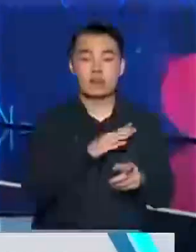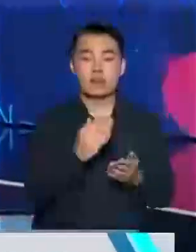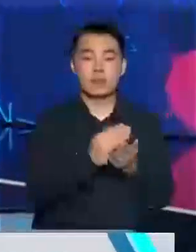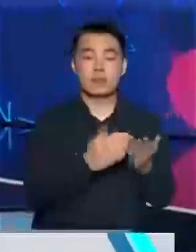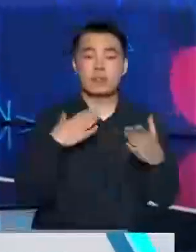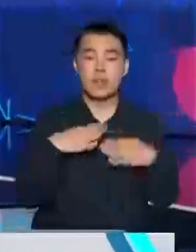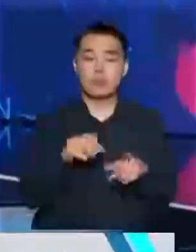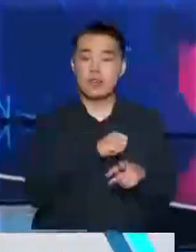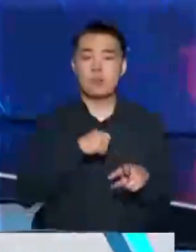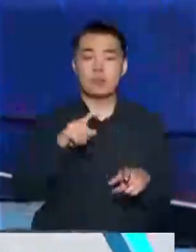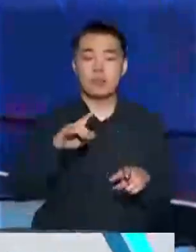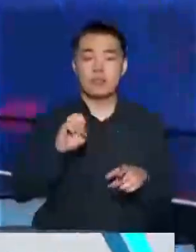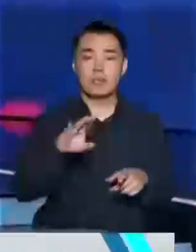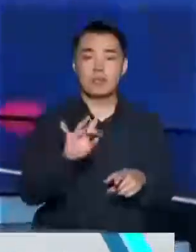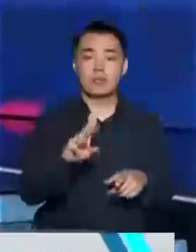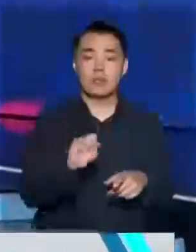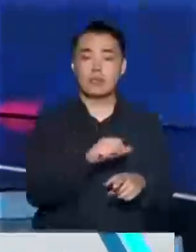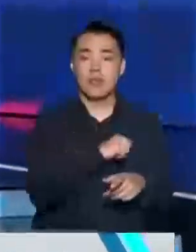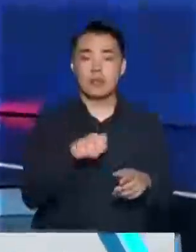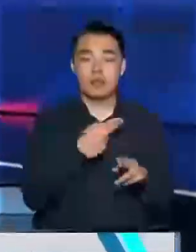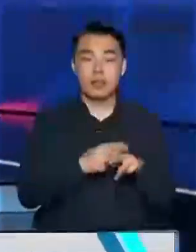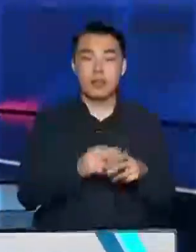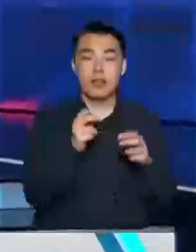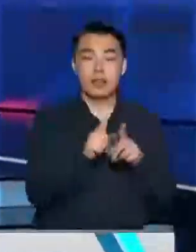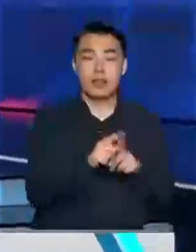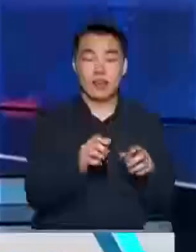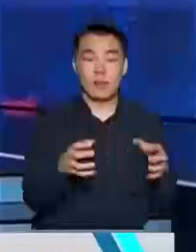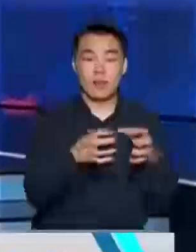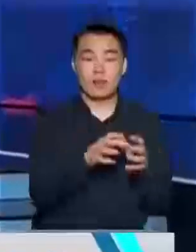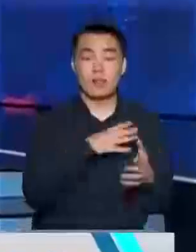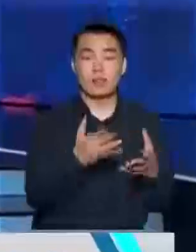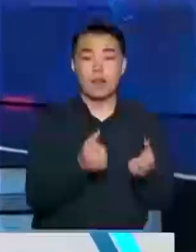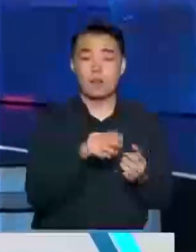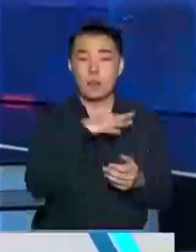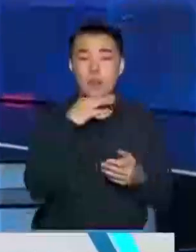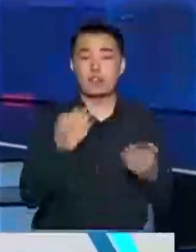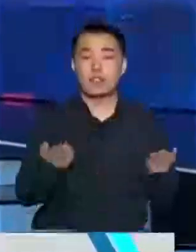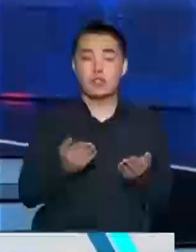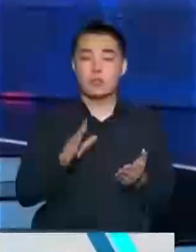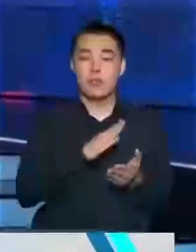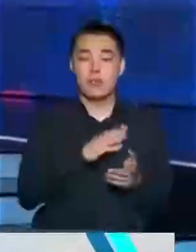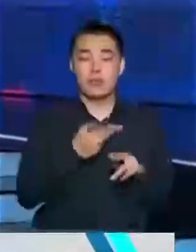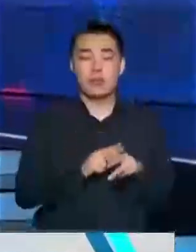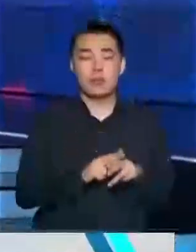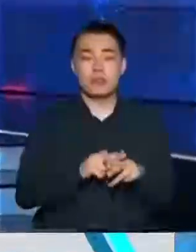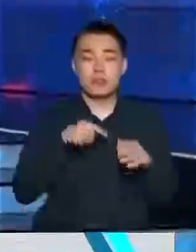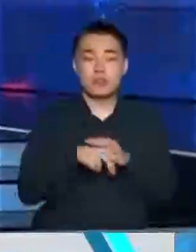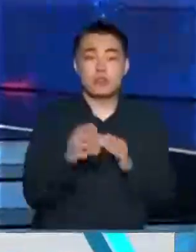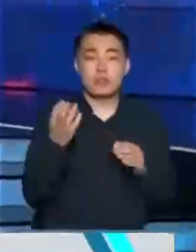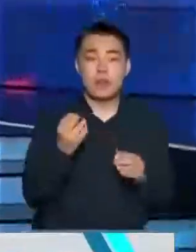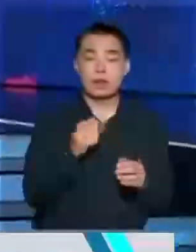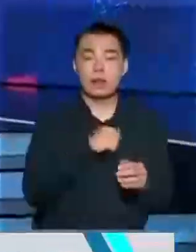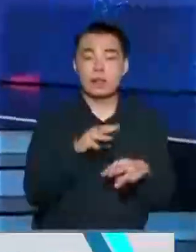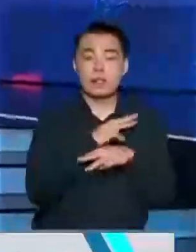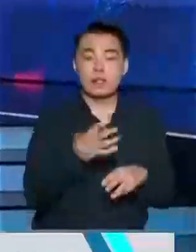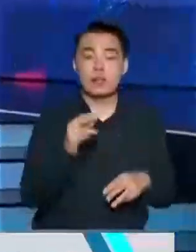но многие страны в Западной Европе благодарят данную компанию, так как она спасла очень много жизней. Вместе с тем, с компанией AstraZeneca